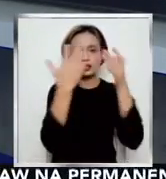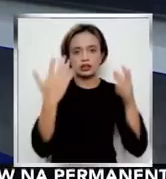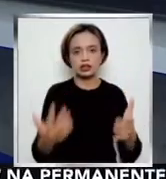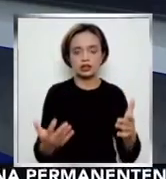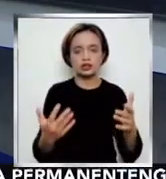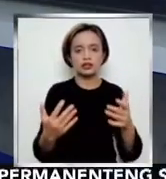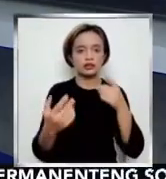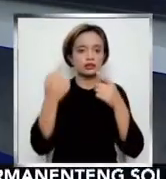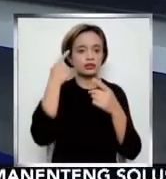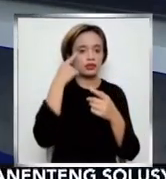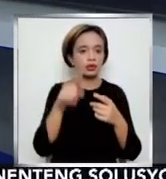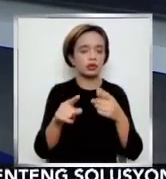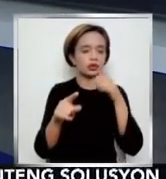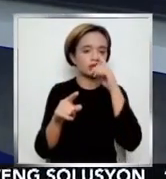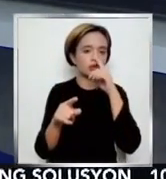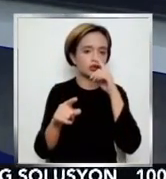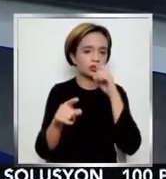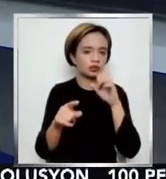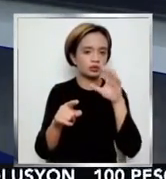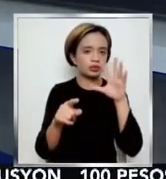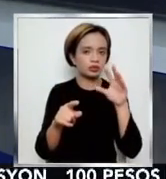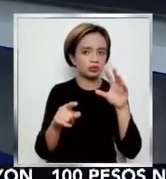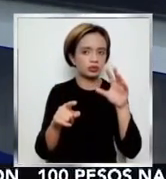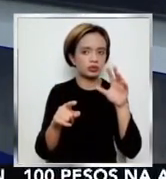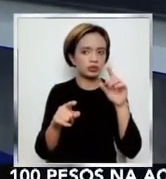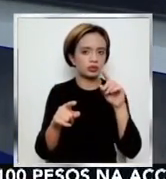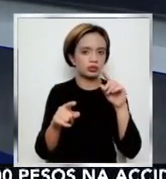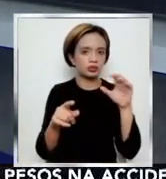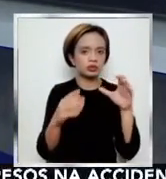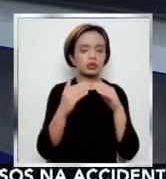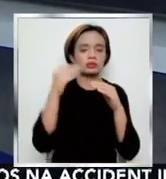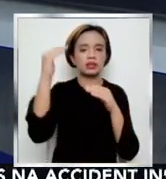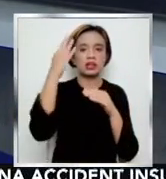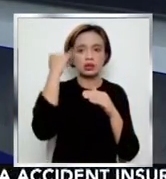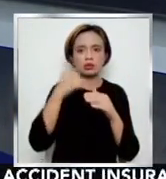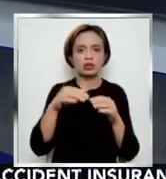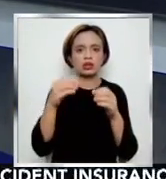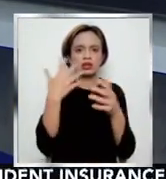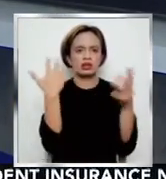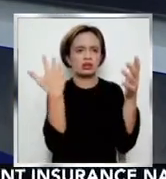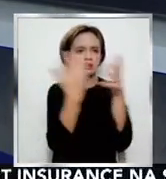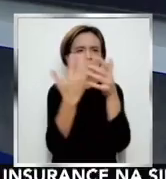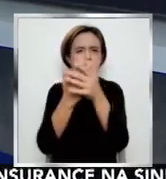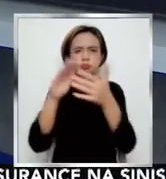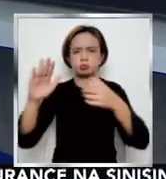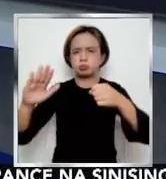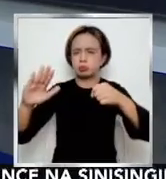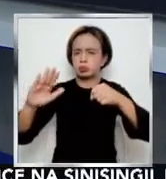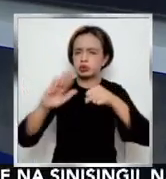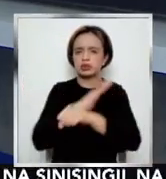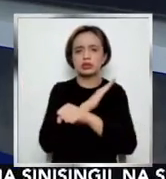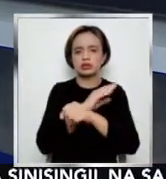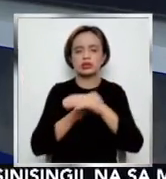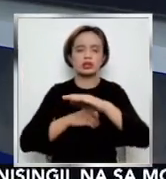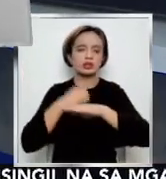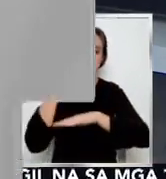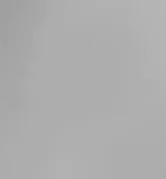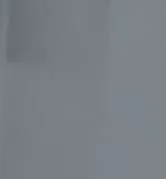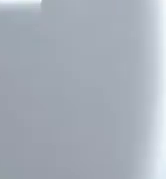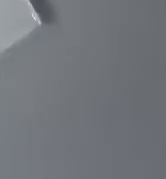Paraan din daw ito para mapaluwag ang mga kulungang sobra ng inmates sa kapasidad. Nakatutok si Marisol